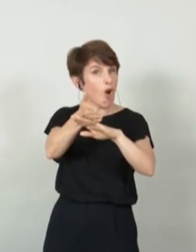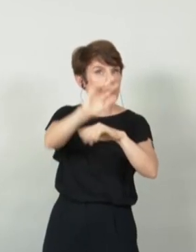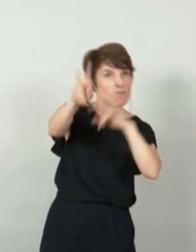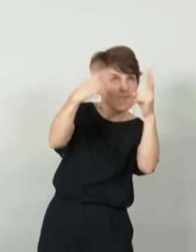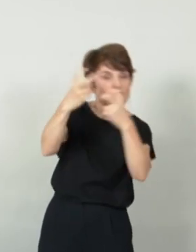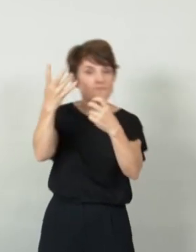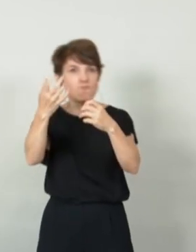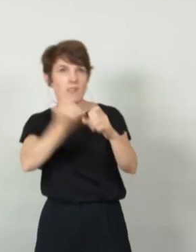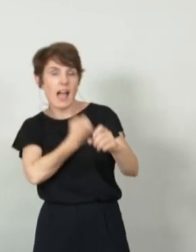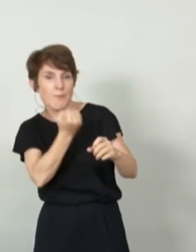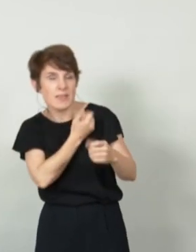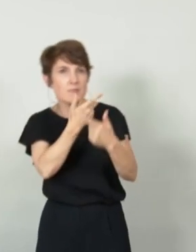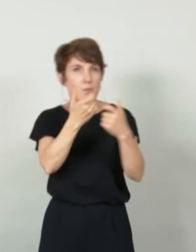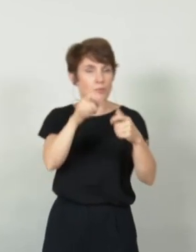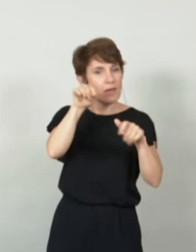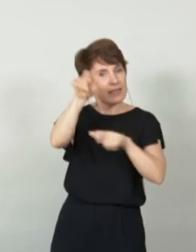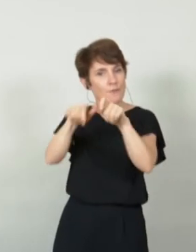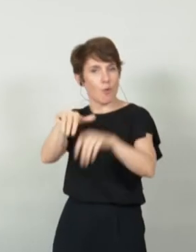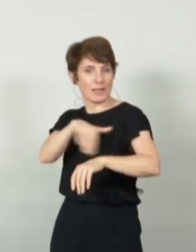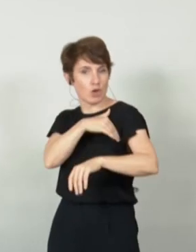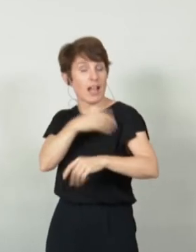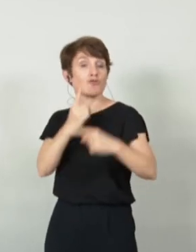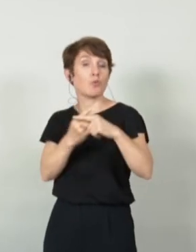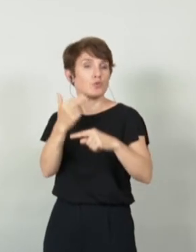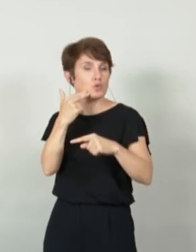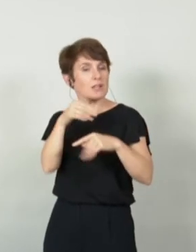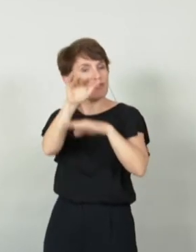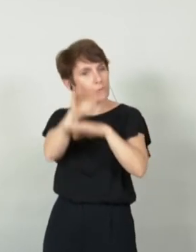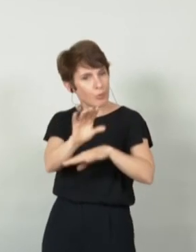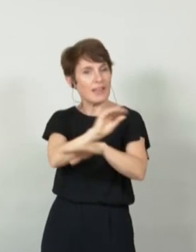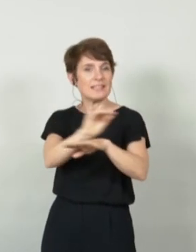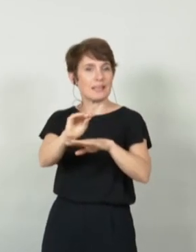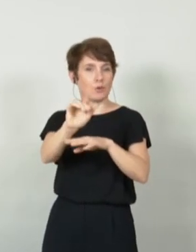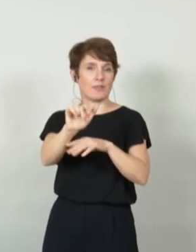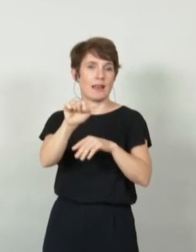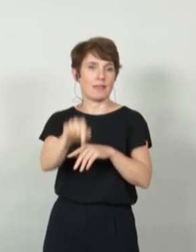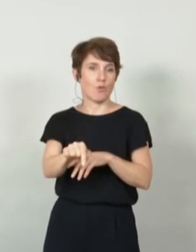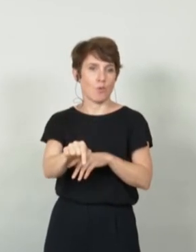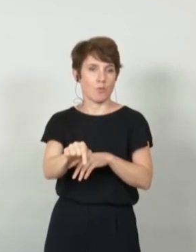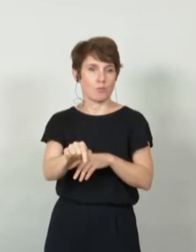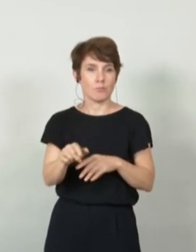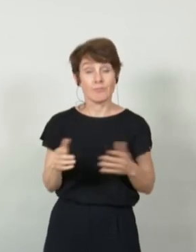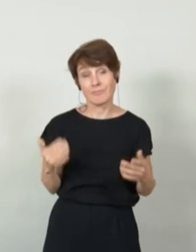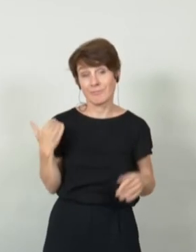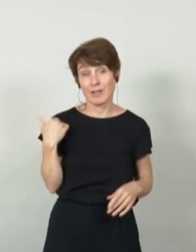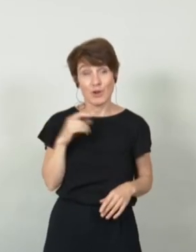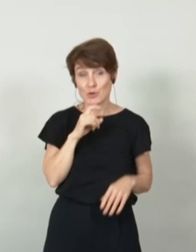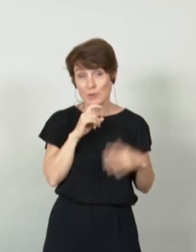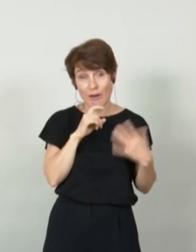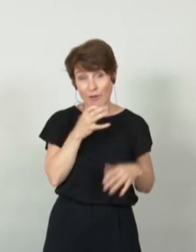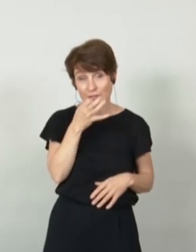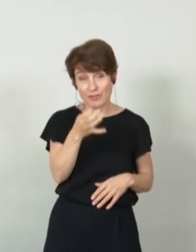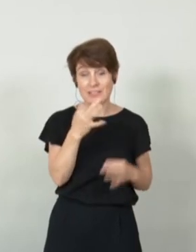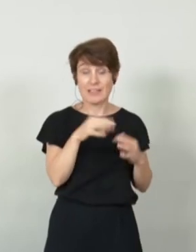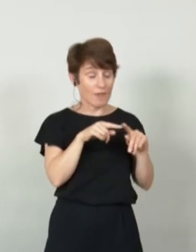des agents et des usagers la réponse à ce que je disais tout à l'heure sur le compte administratif on se demande